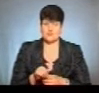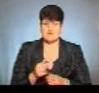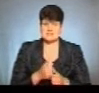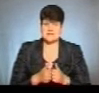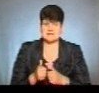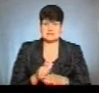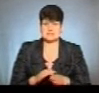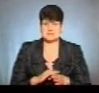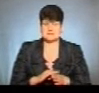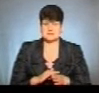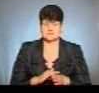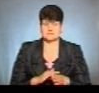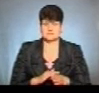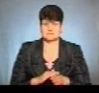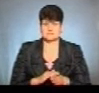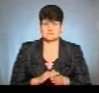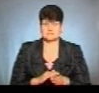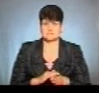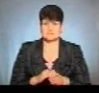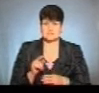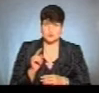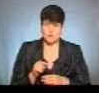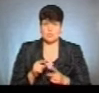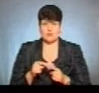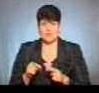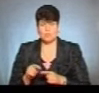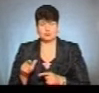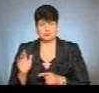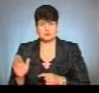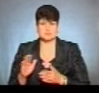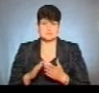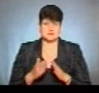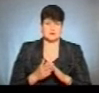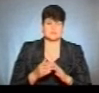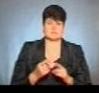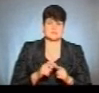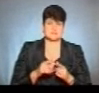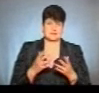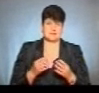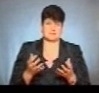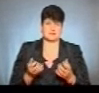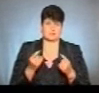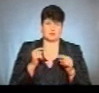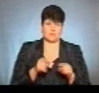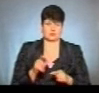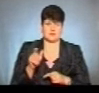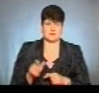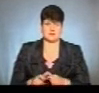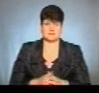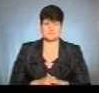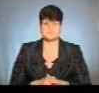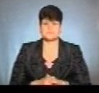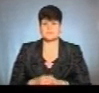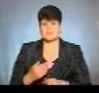за прізвищами? Так, що от на такому-то округу люди станом на цей день підтримують такого-то кандидата?